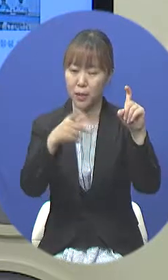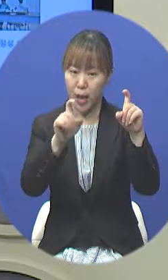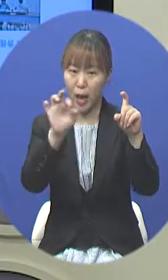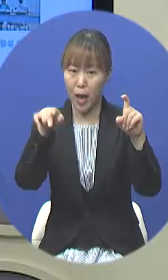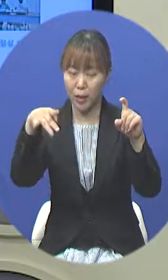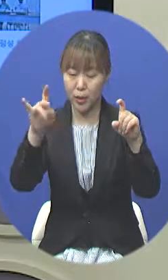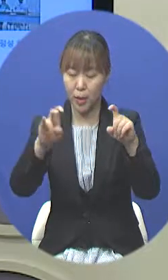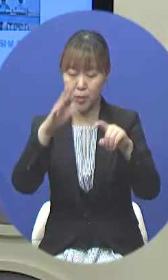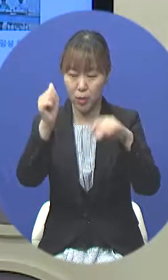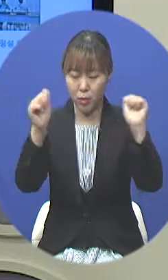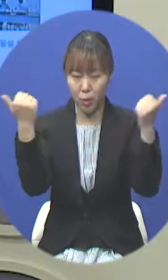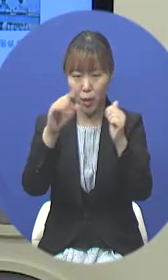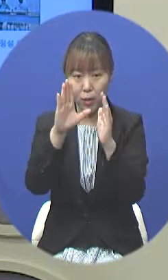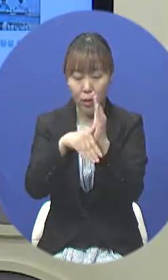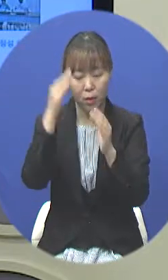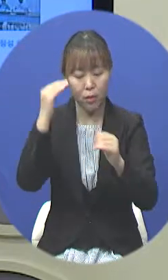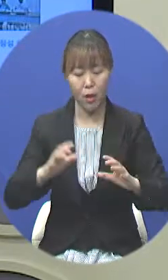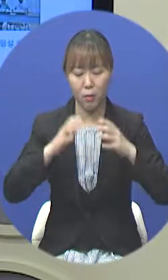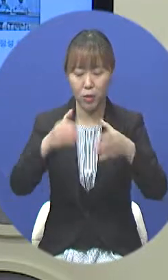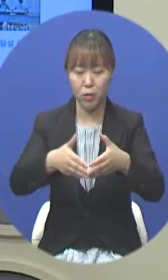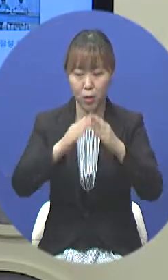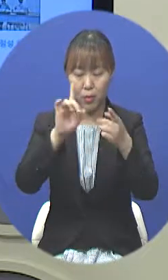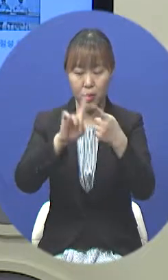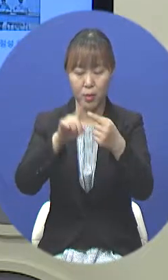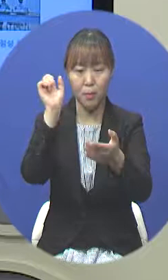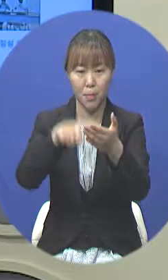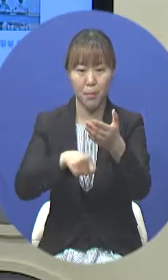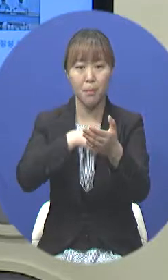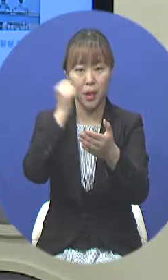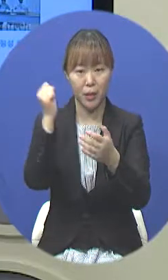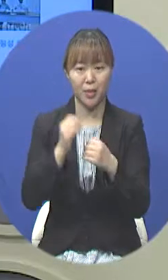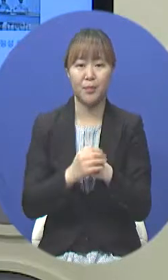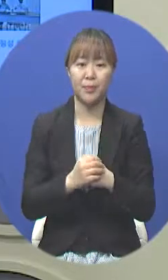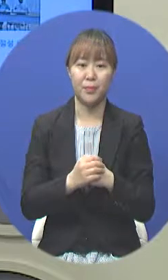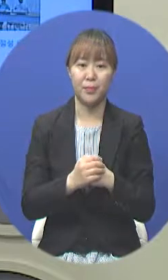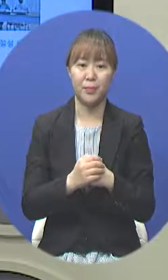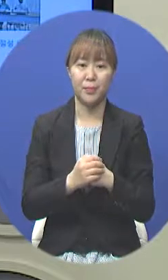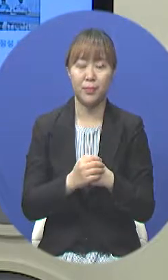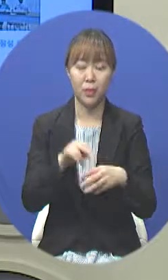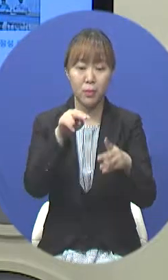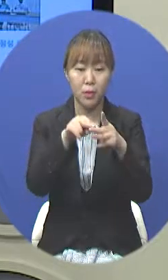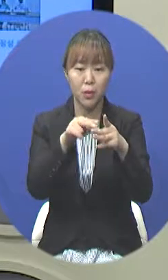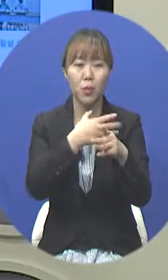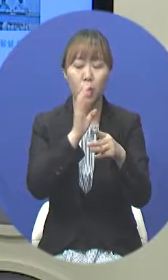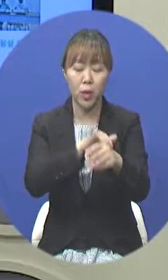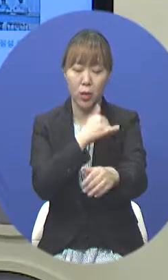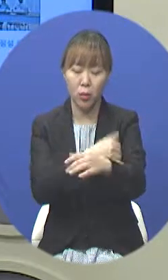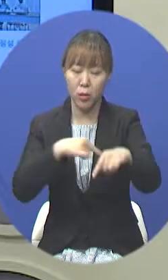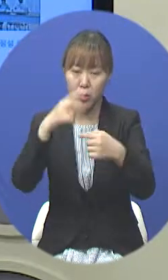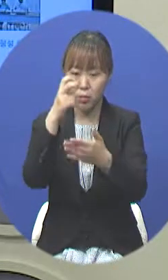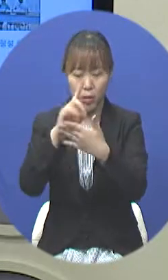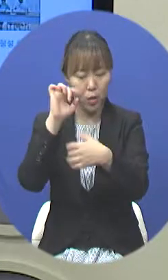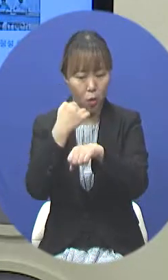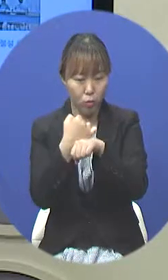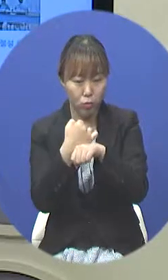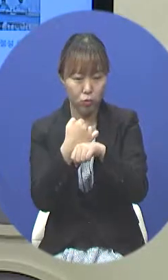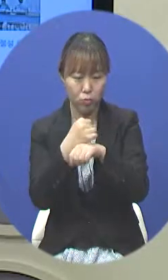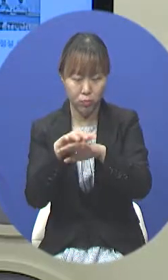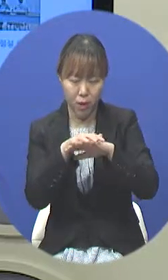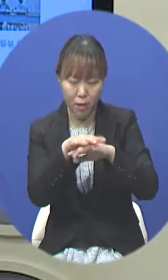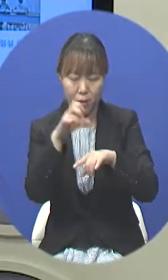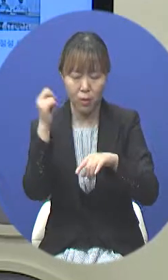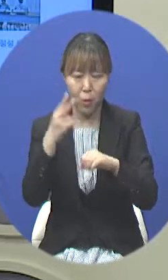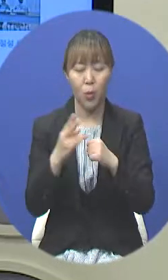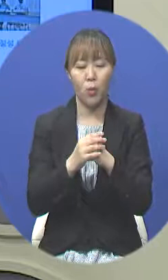아셈 정상회의 에서 대한민국 설립이 승인되었습니다 센터는 노인 인권 정책 연구 와 지표 개발과